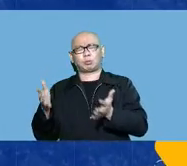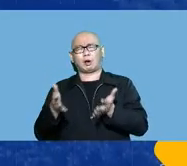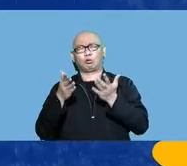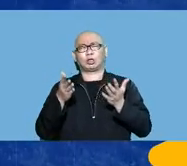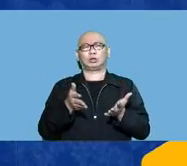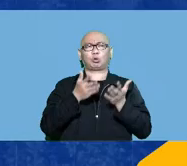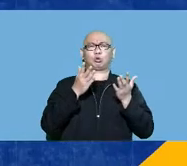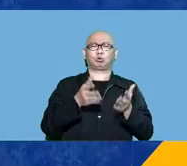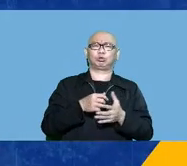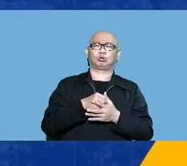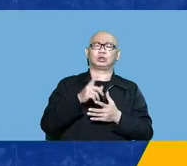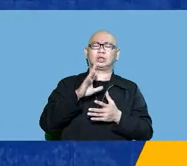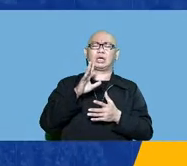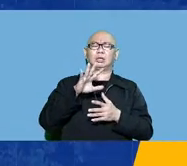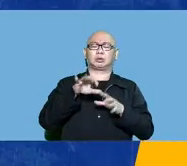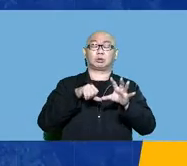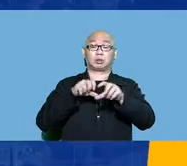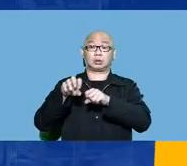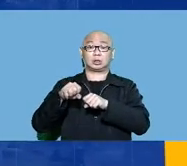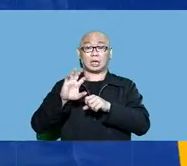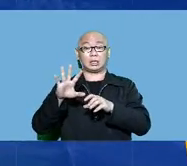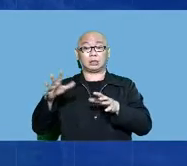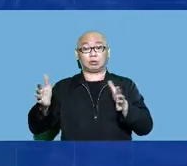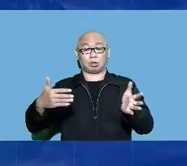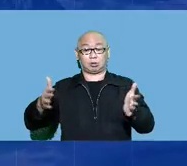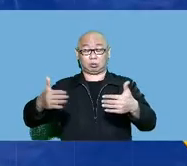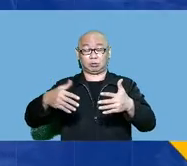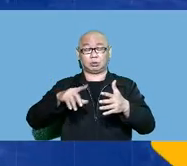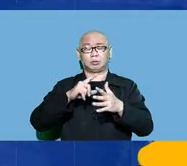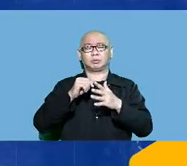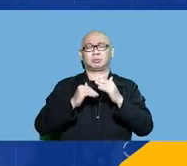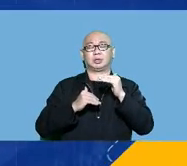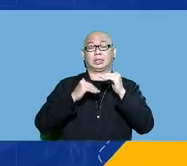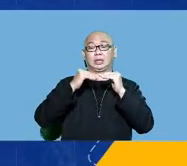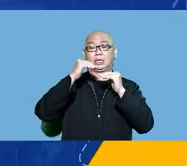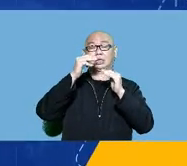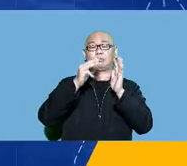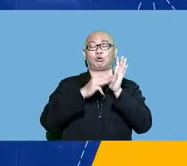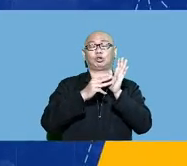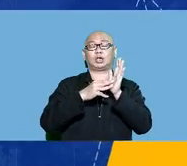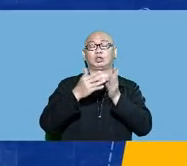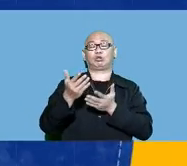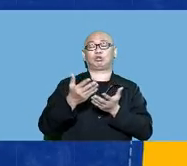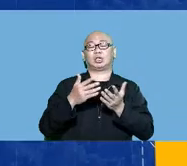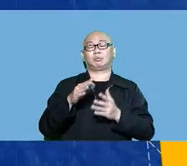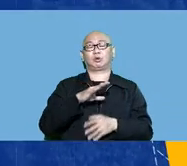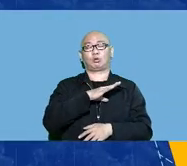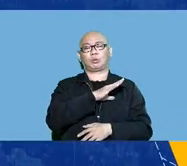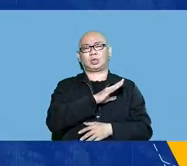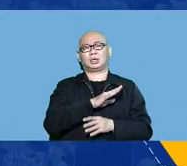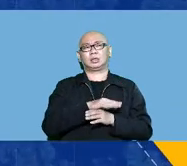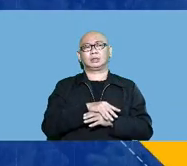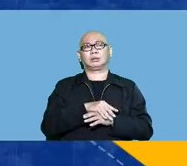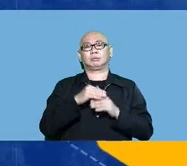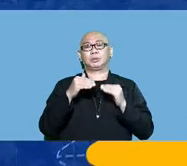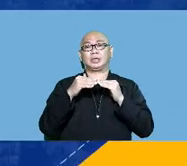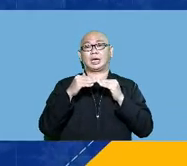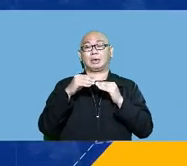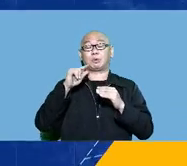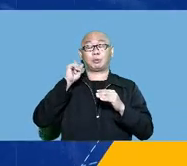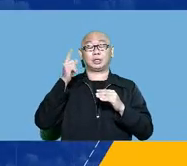kolektif, maka akan meningkat modal sosial pengorbanan. Kebijakan pemerintah yang